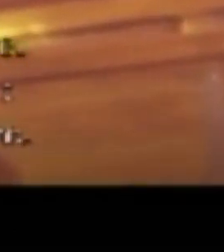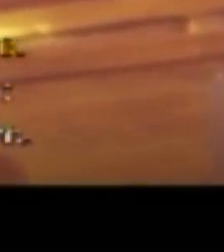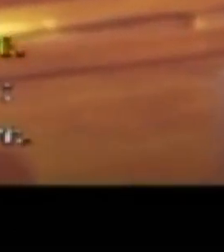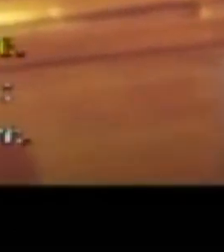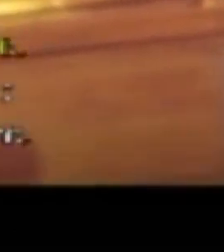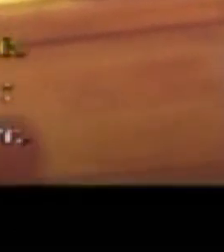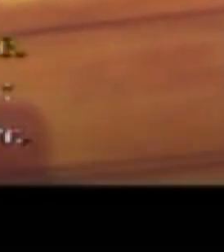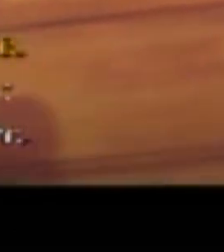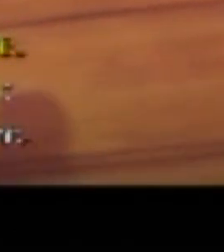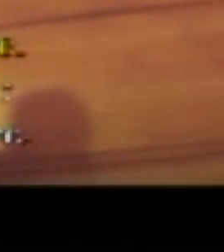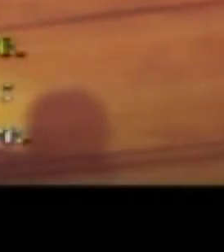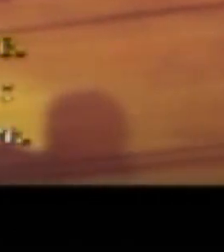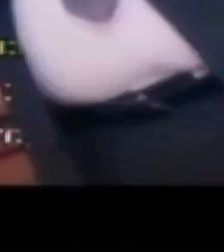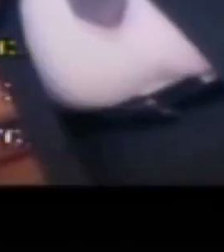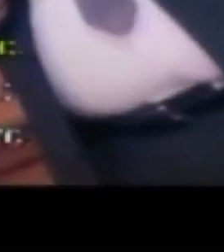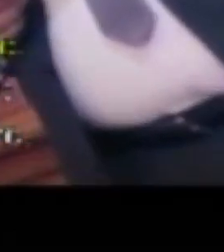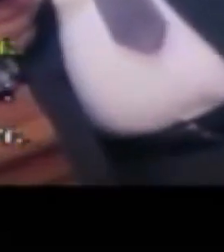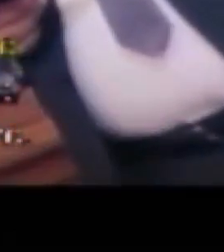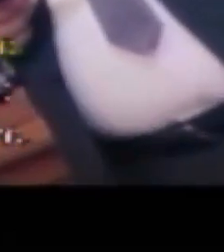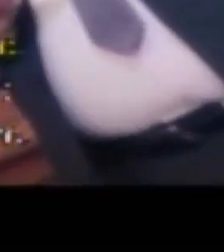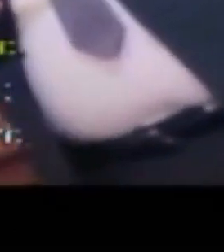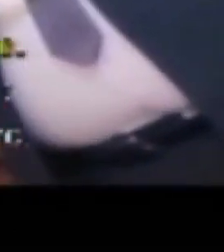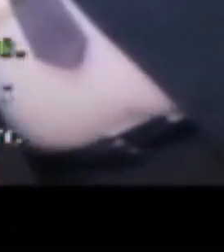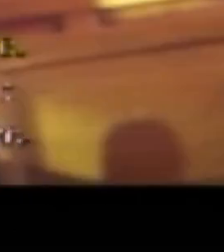رتي ار